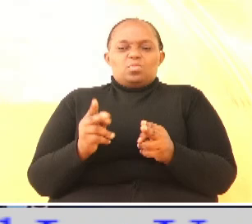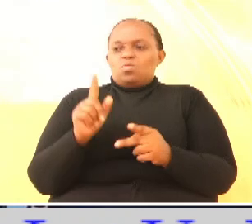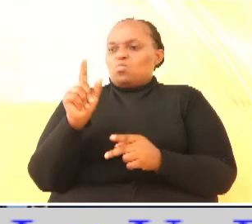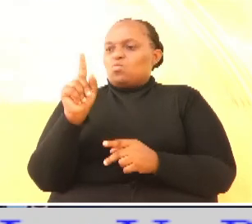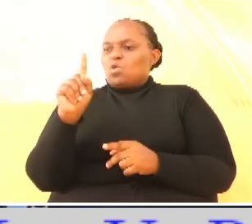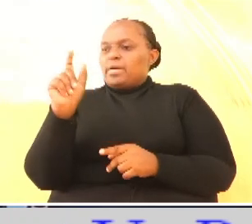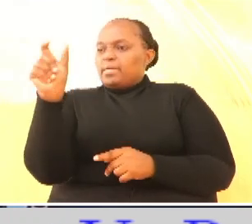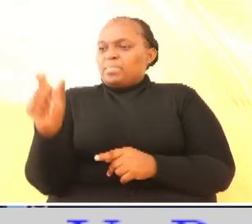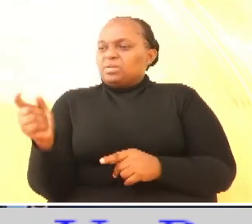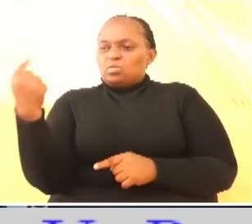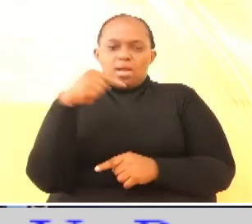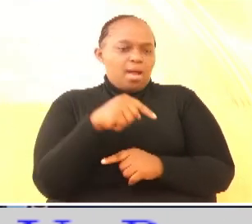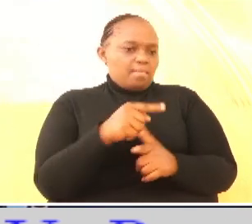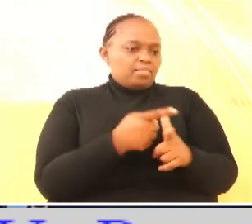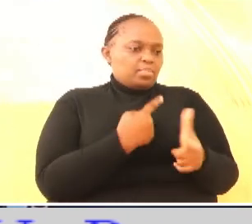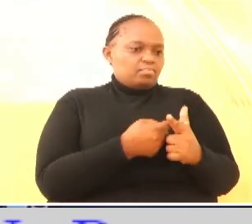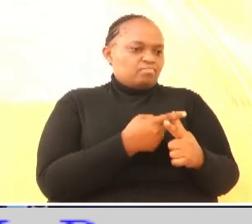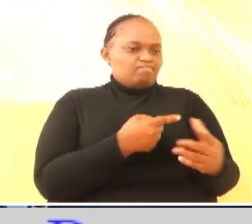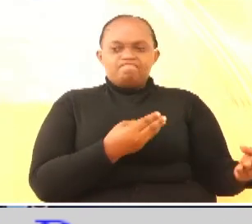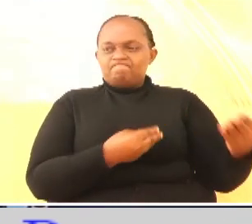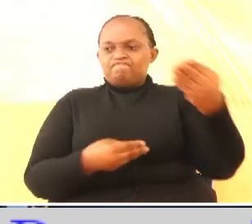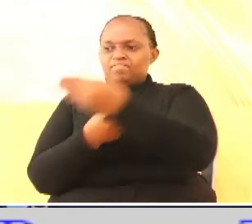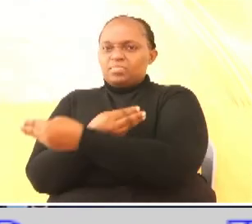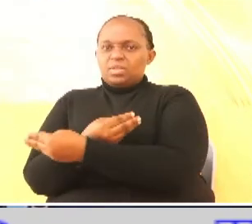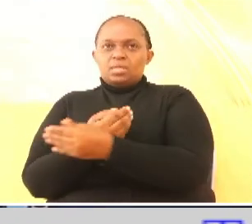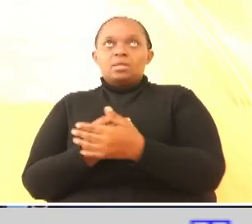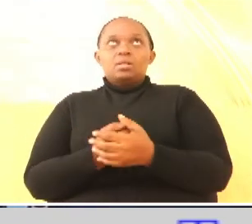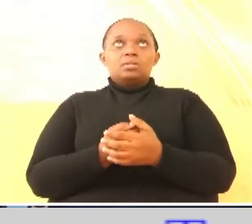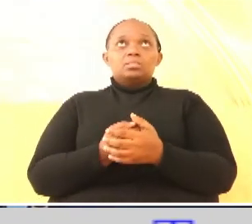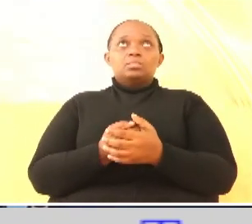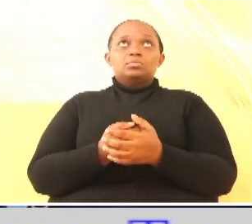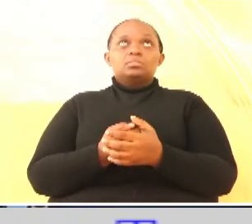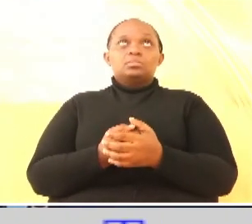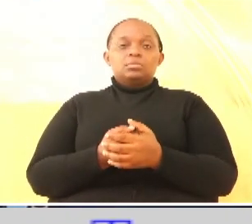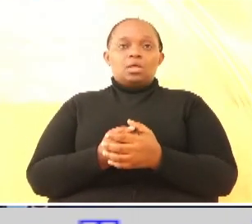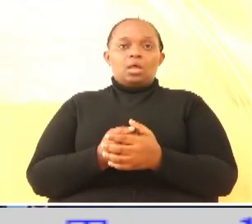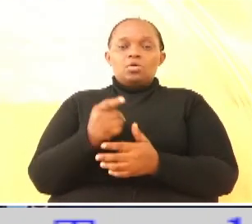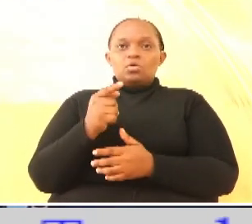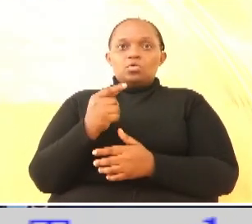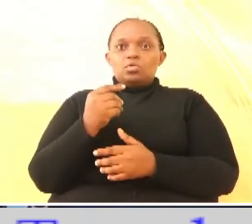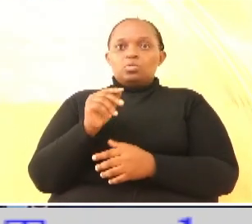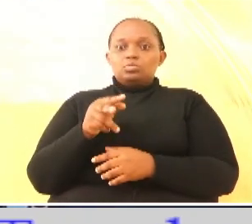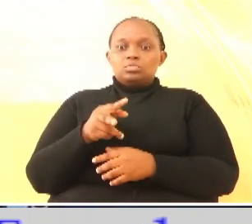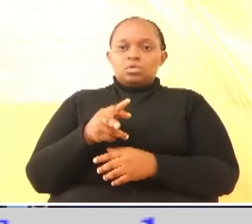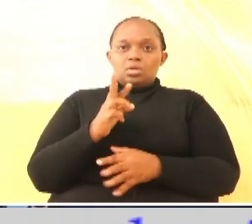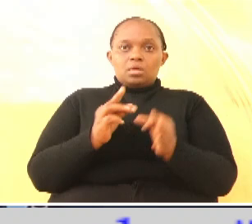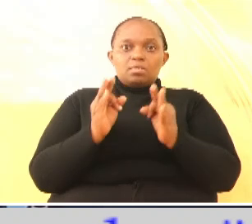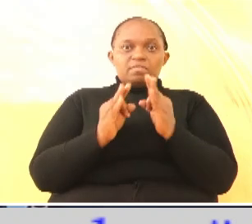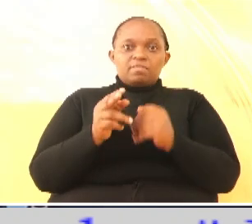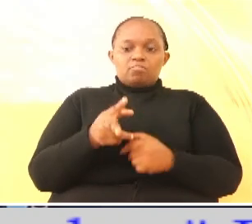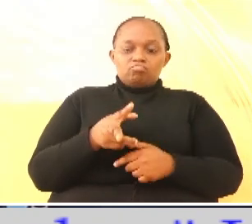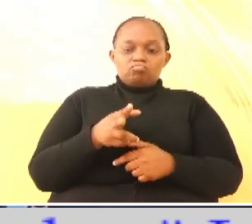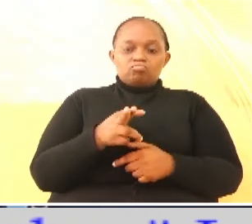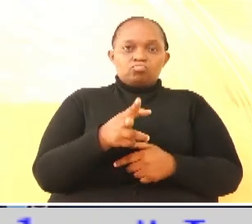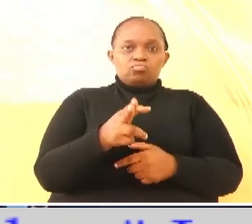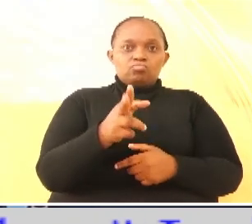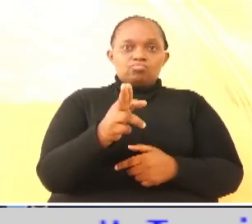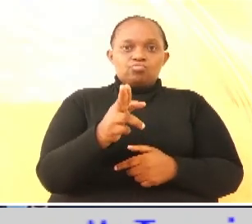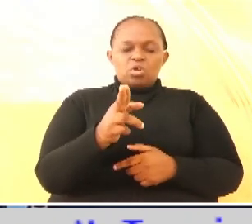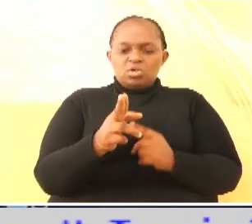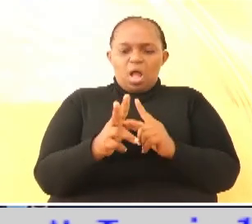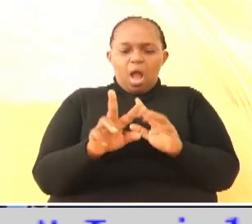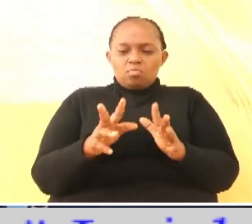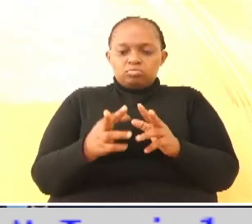anakuanga kama makasi. Si makasi anafanyanga hii video ya kate, eh? Unamkuta pande hii ingine. Na hata mimi